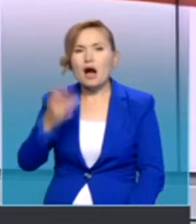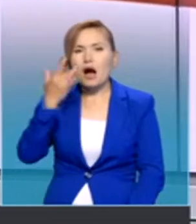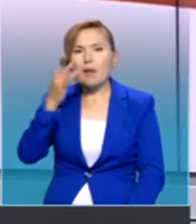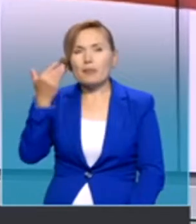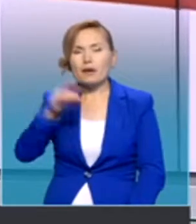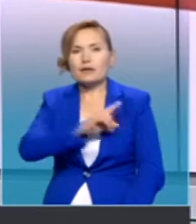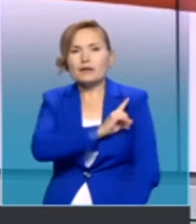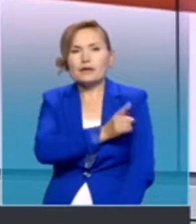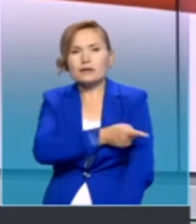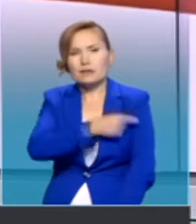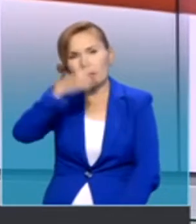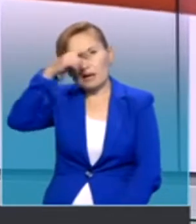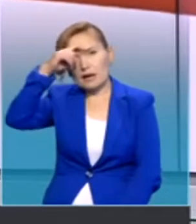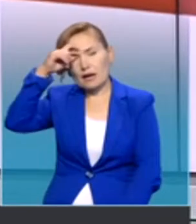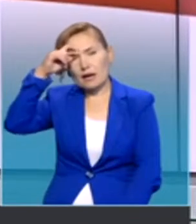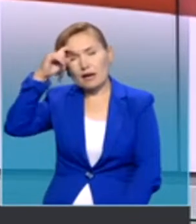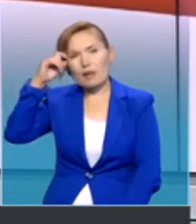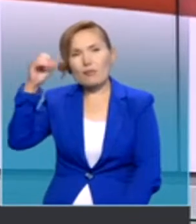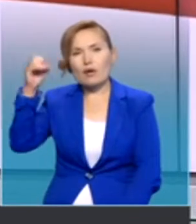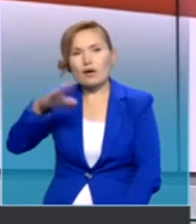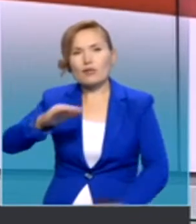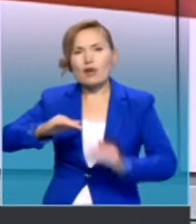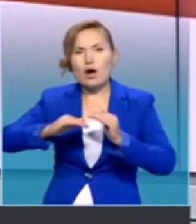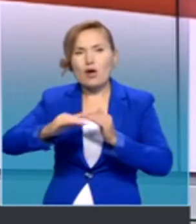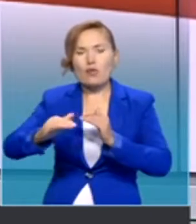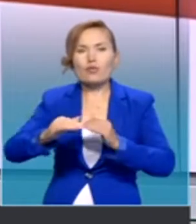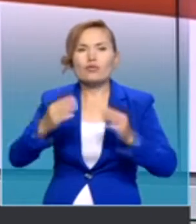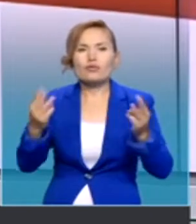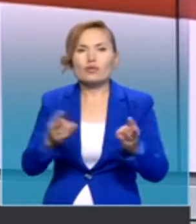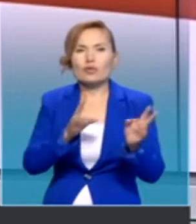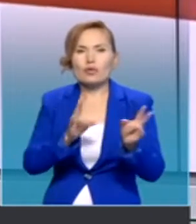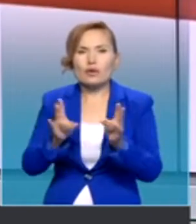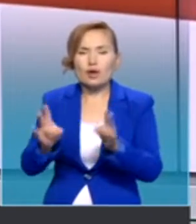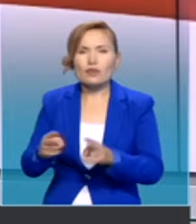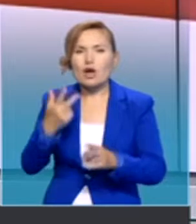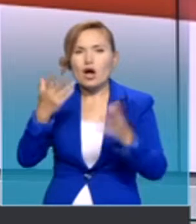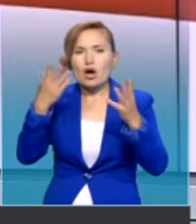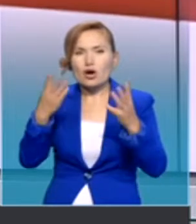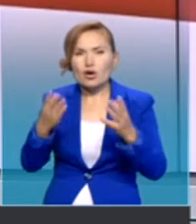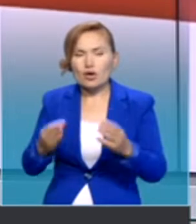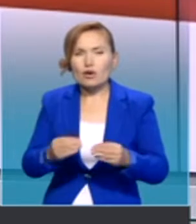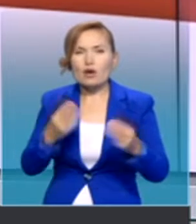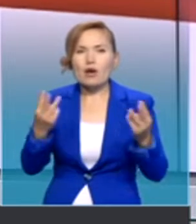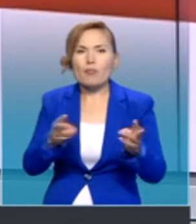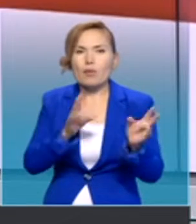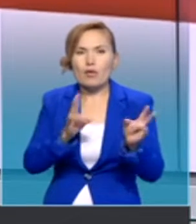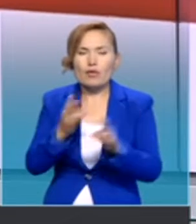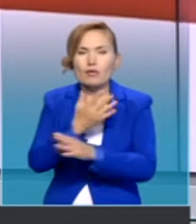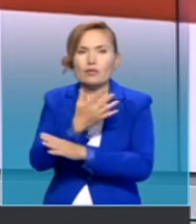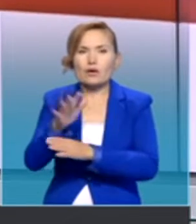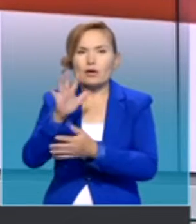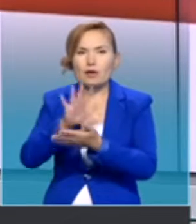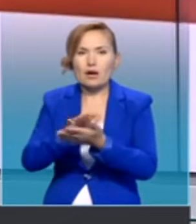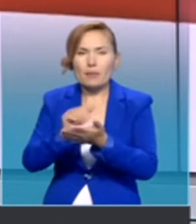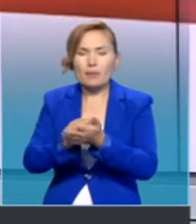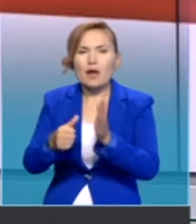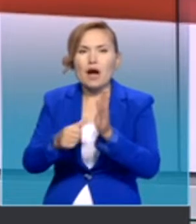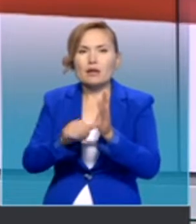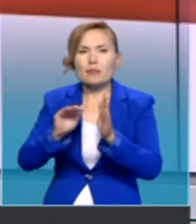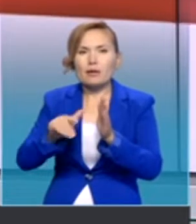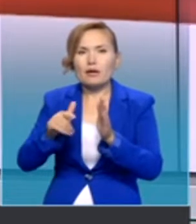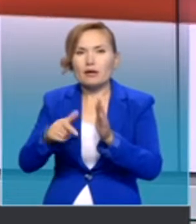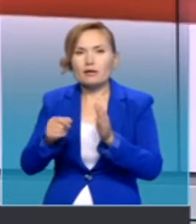Ақштағы аптап ыстық дала өртін өрштіп жіберді. Калифорния штатында 3 күн бұрын тұтанған емен өрті 6000 гектар жерді